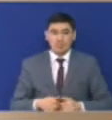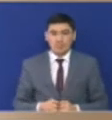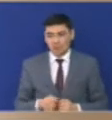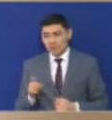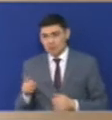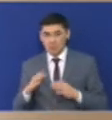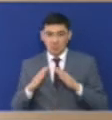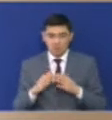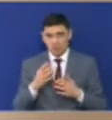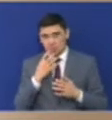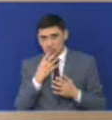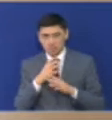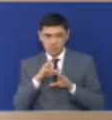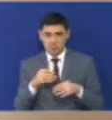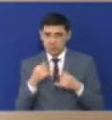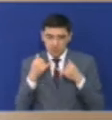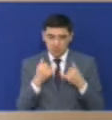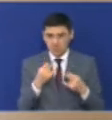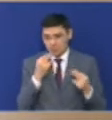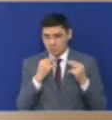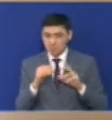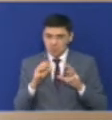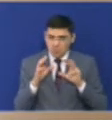тепло, дав кров, дав еду,